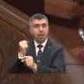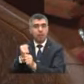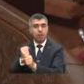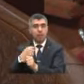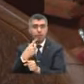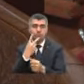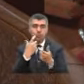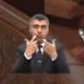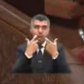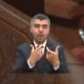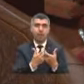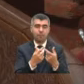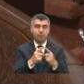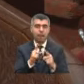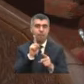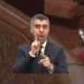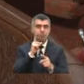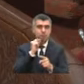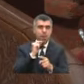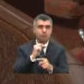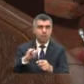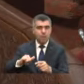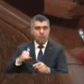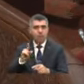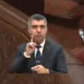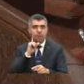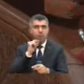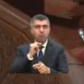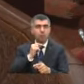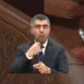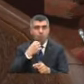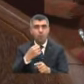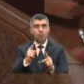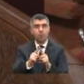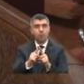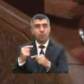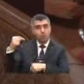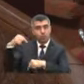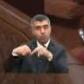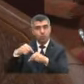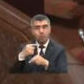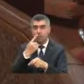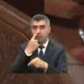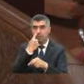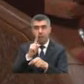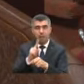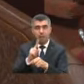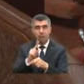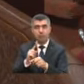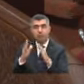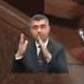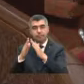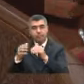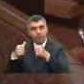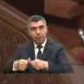كنحس باي امراه رجل شاب شابه كيفاش تقول له انه يدير ولا ما يجيش، ولا كيفاش يدير الحجر الصحي، ولا كيفاش